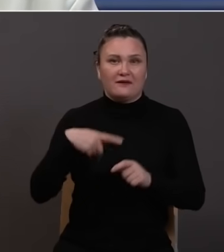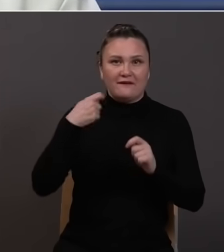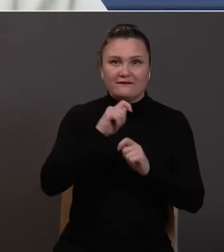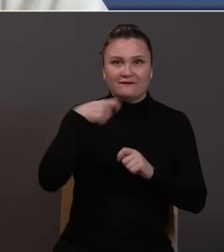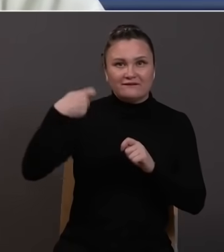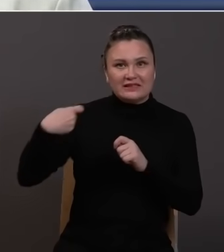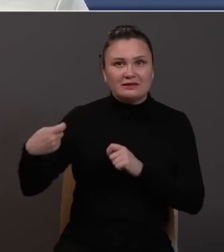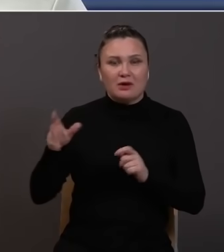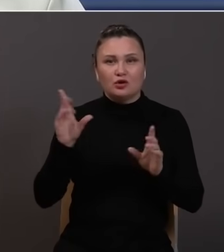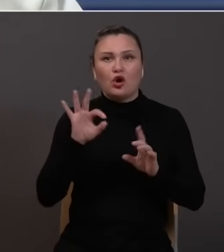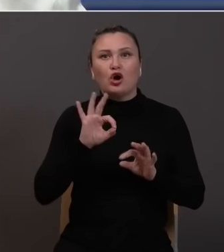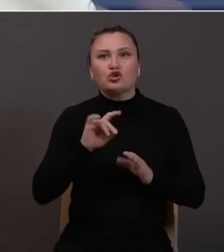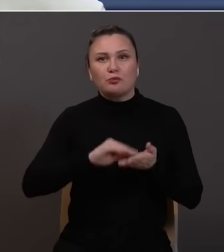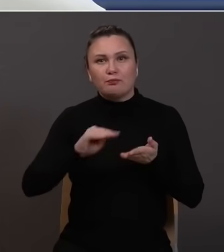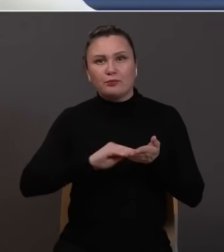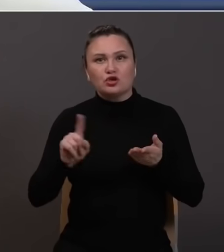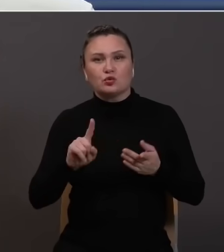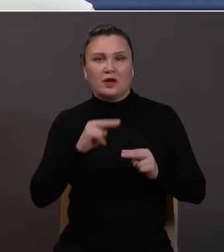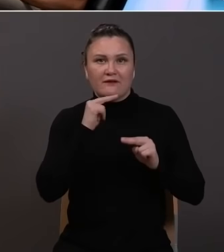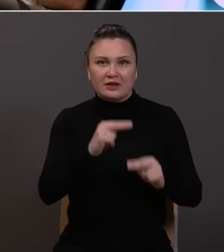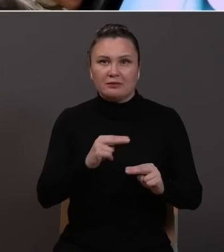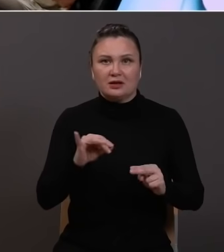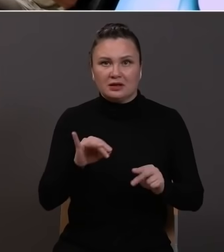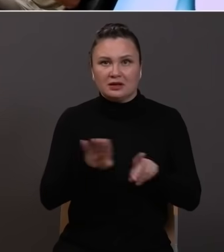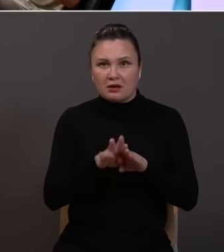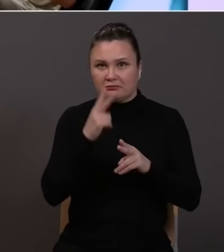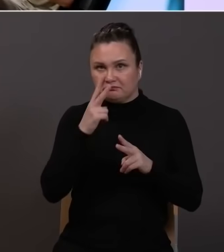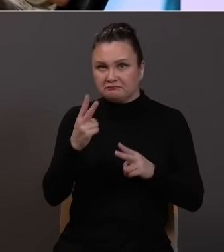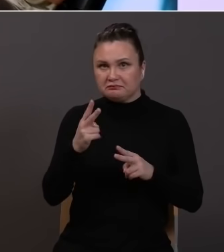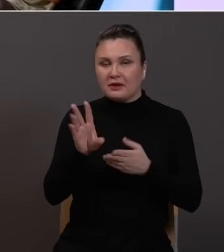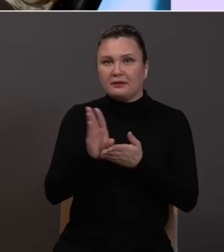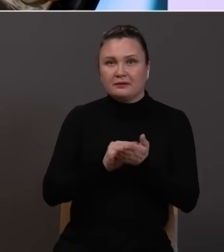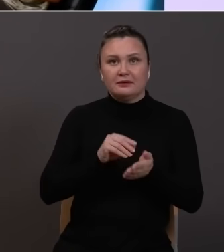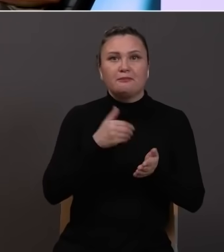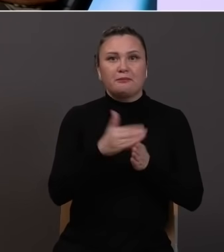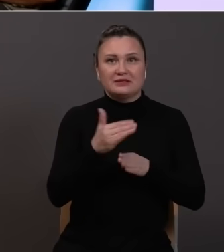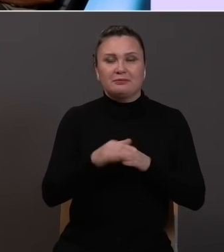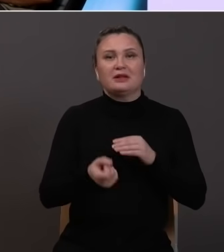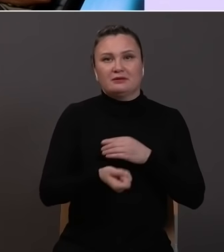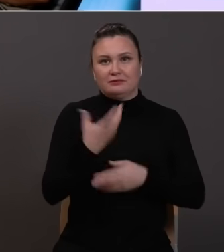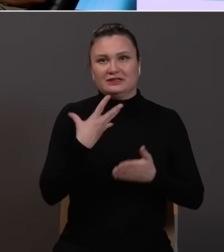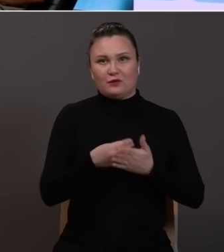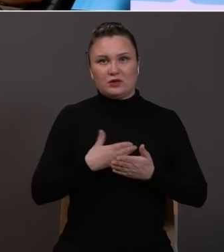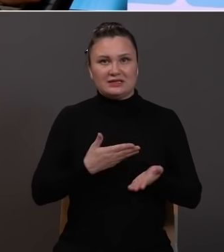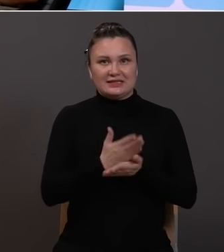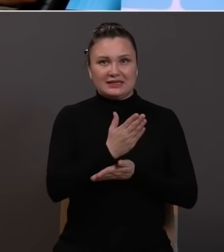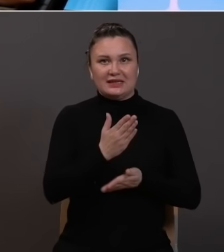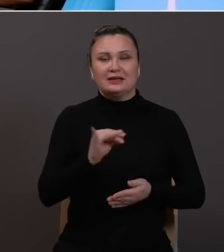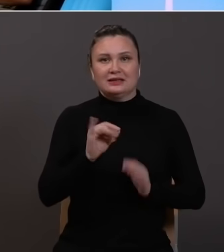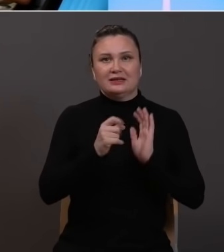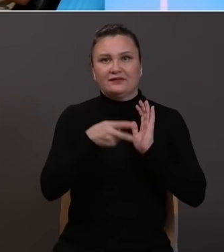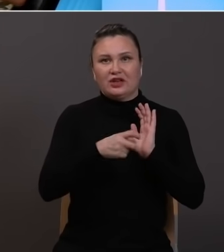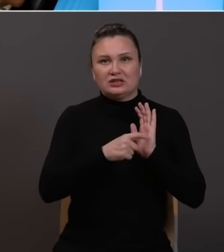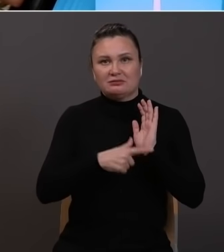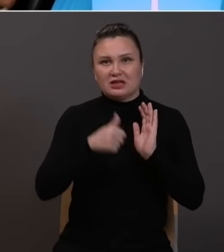ведут, о чем они пишут, на что они делают акцент, и так постепенно сформировался мой стиль, и, наверное, 2017